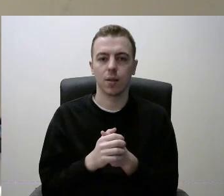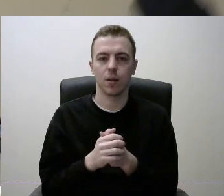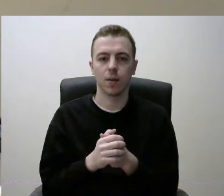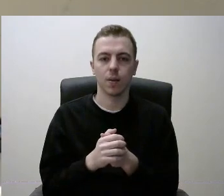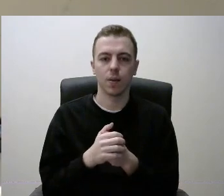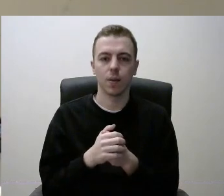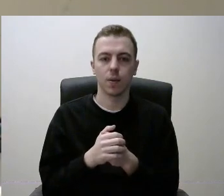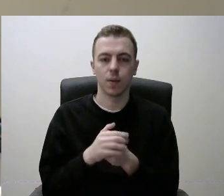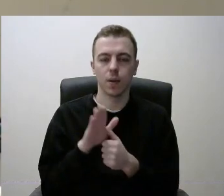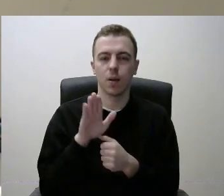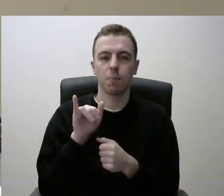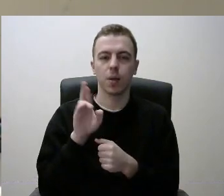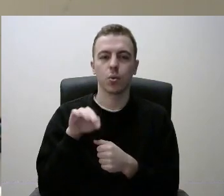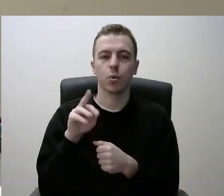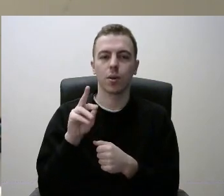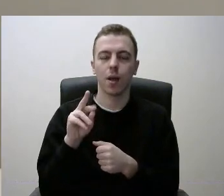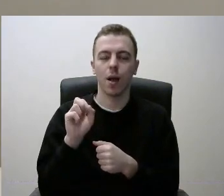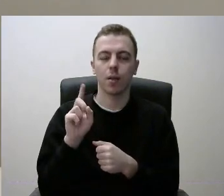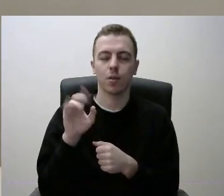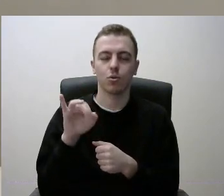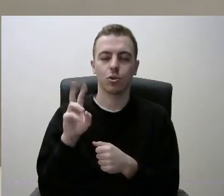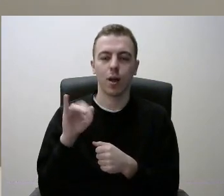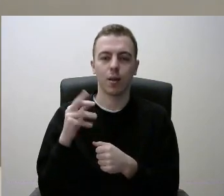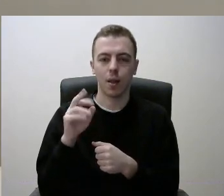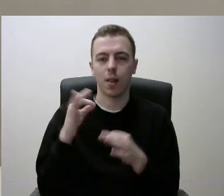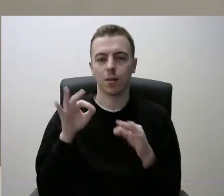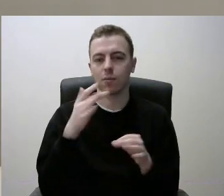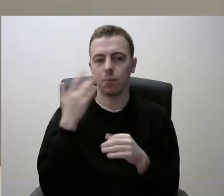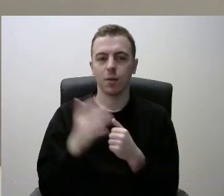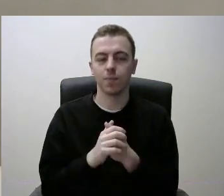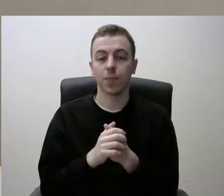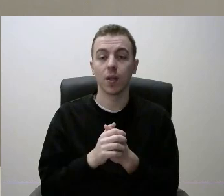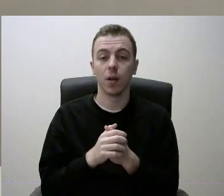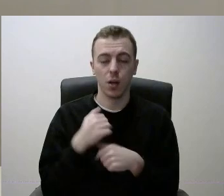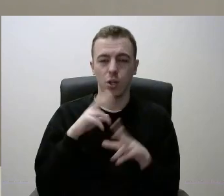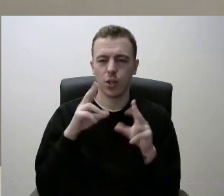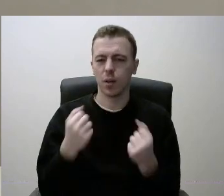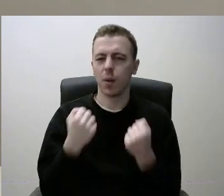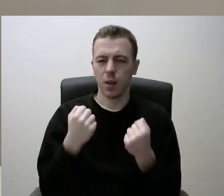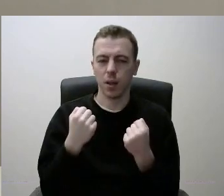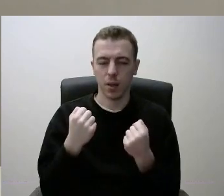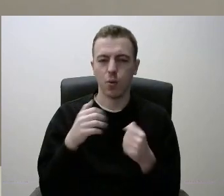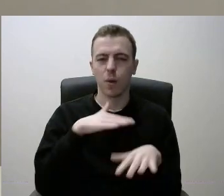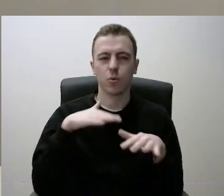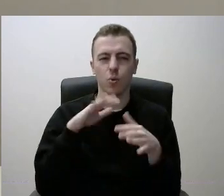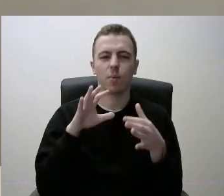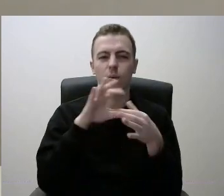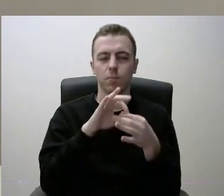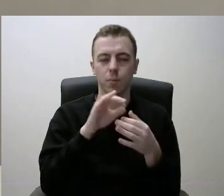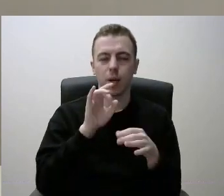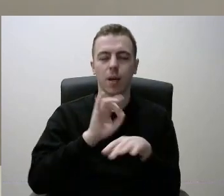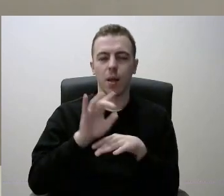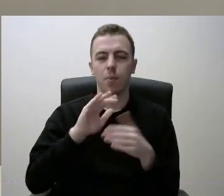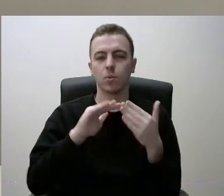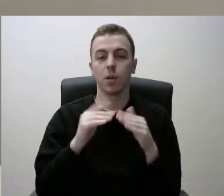Ir Birutė Andruškaitė, Laisvės partija. Tikrai palaikyčiau bendruomenį jungimąsi prie Klaipėdos miesto, bet norėčiau paminėti,